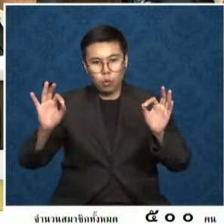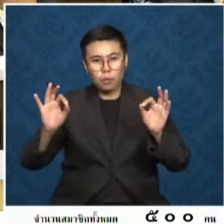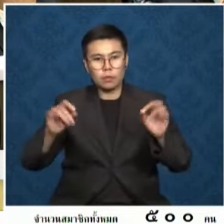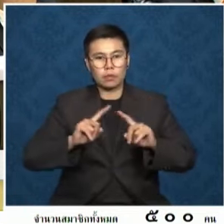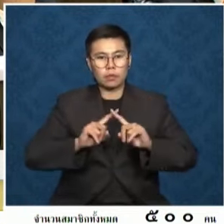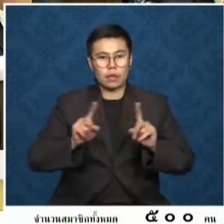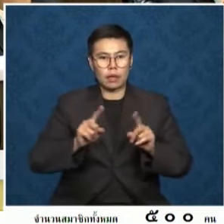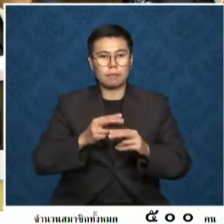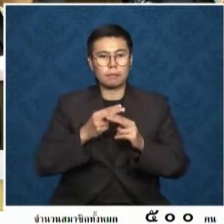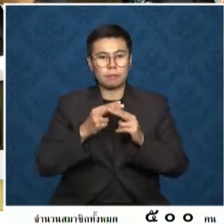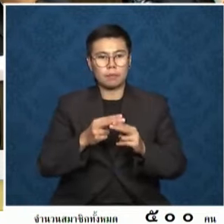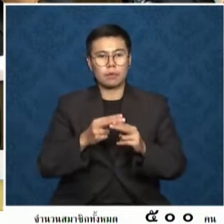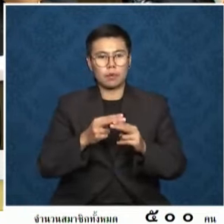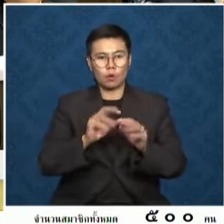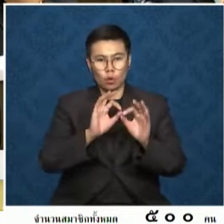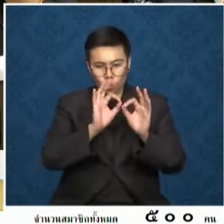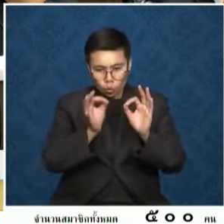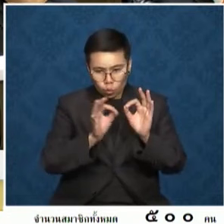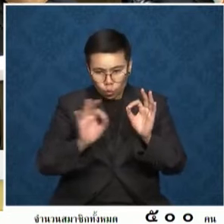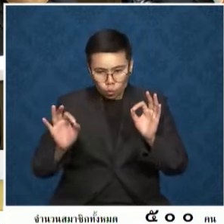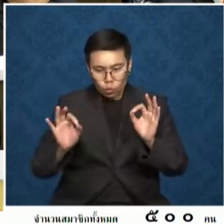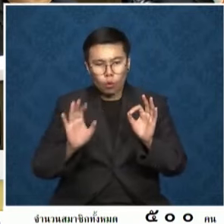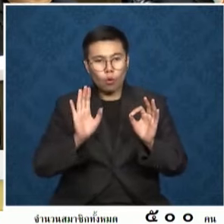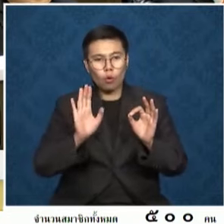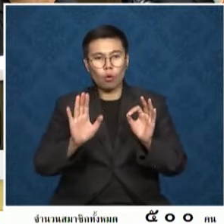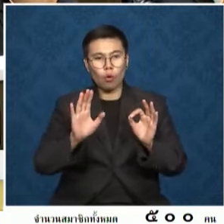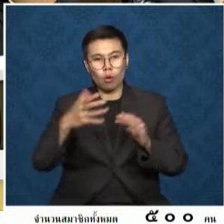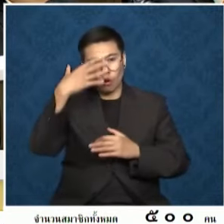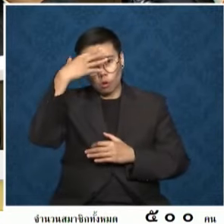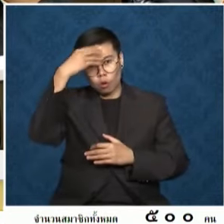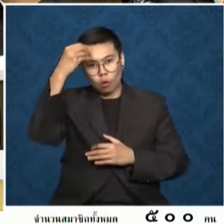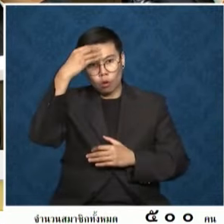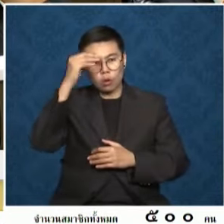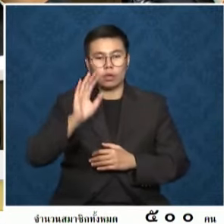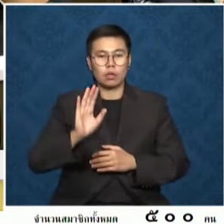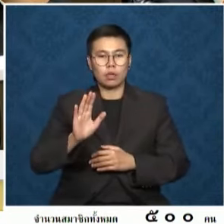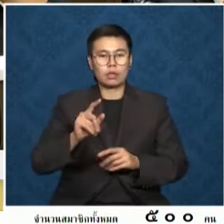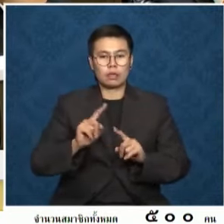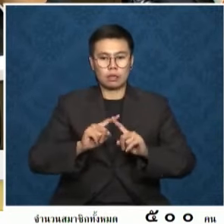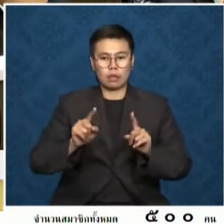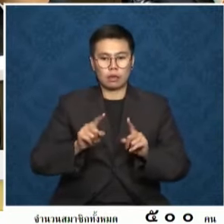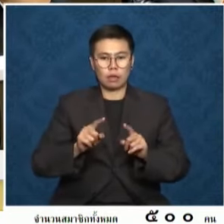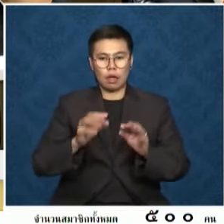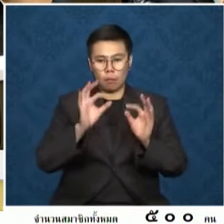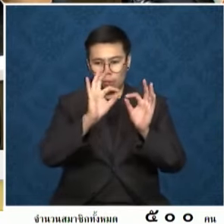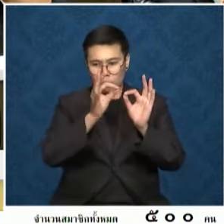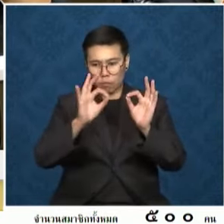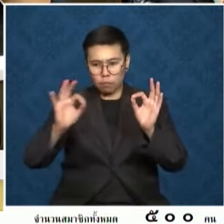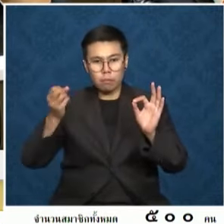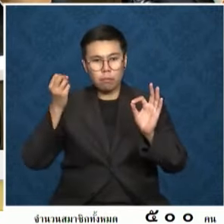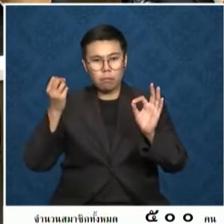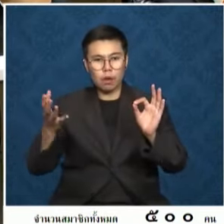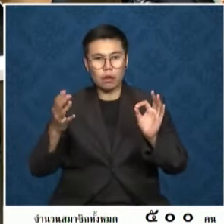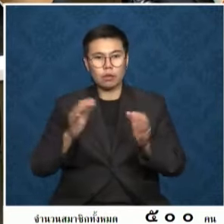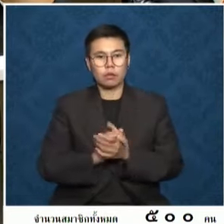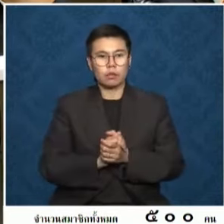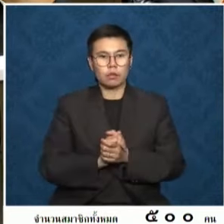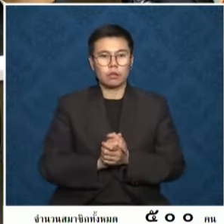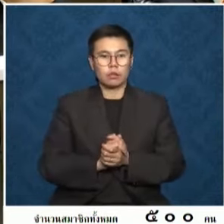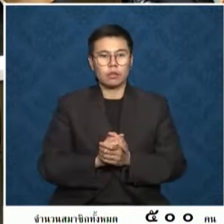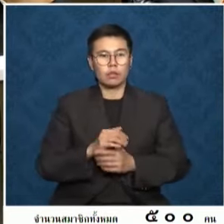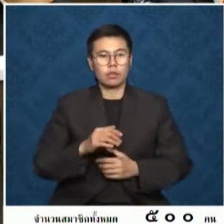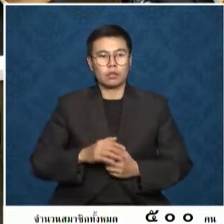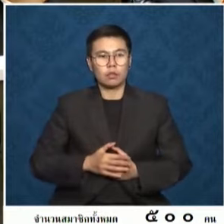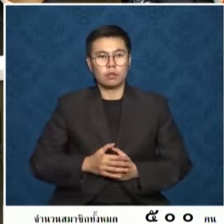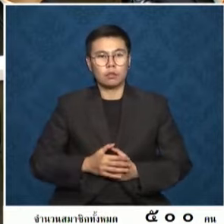ยู่ในเฉพาะเนื้อหาในยติของท่านเอกนาถแต่เป็นเนื้อหาที่กว้างขวางไปกว่านั้นนะคร ับ ท่านประธานที่เคารพครับ ประธานวินิจฉัยใน